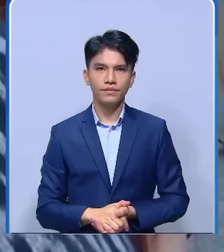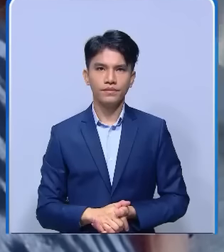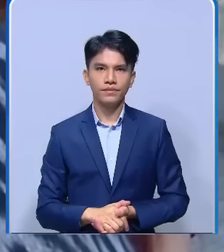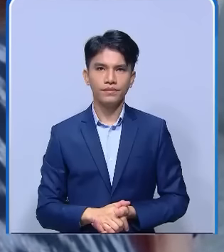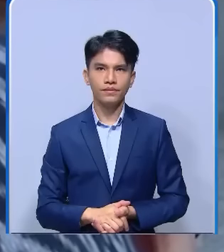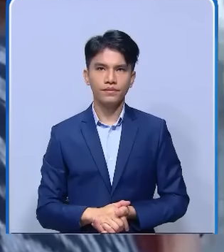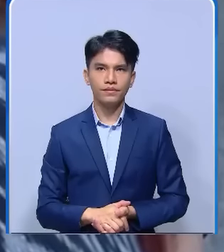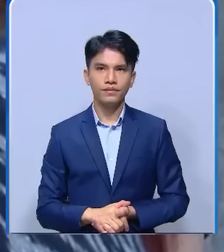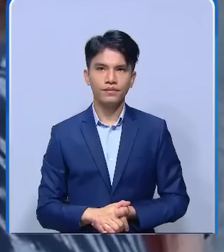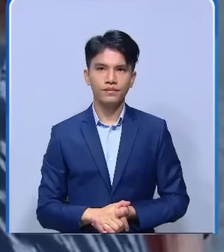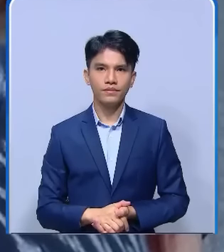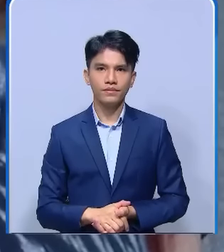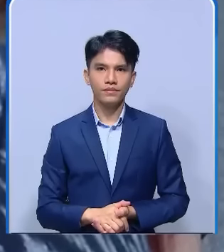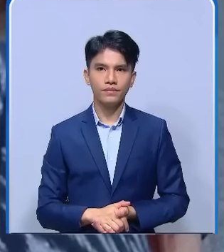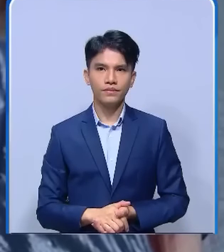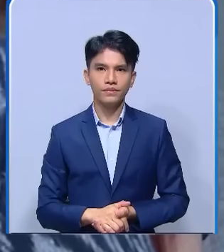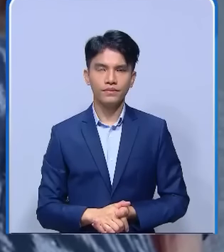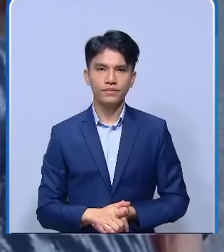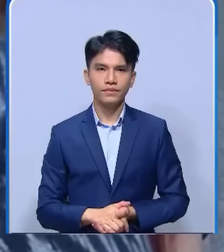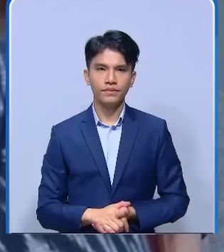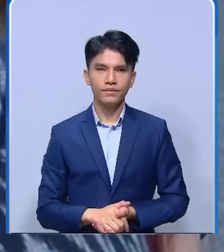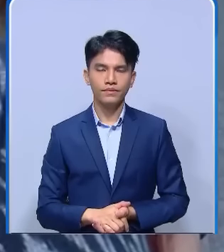พี่ขอไอ้ของ